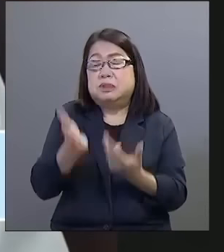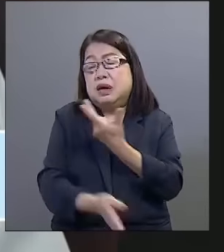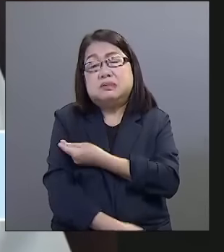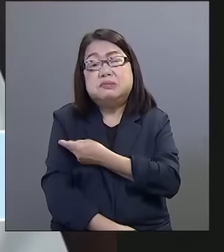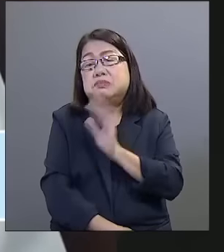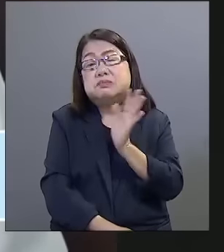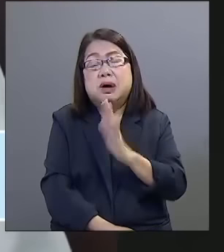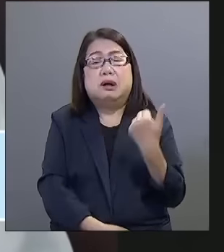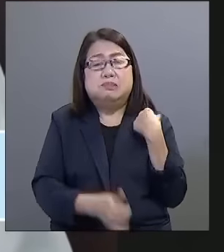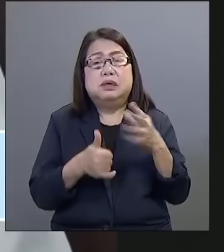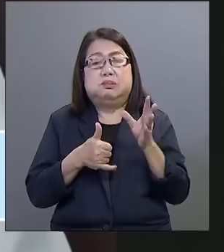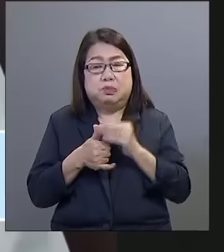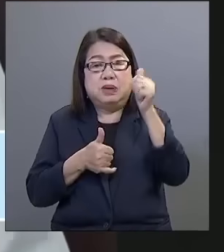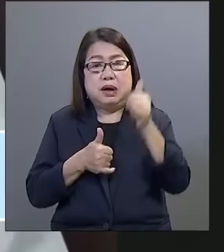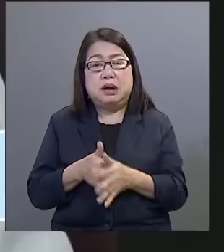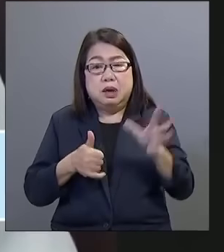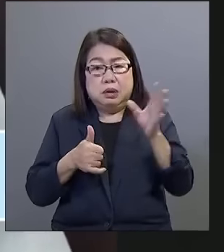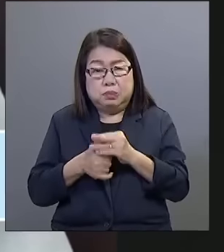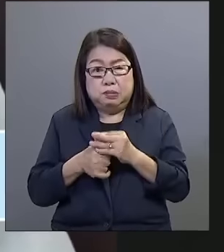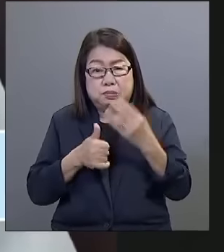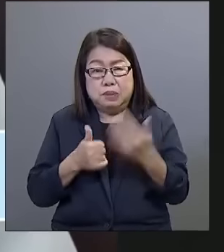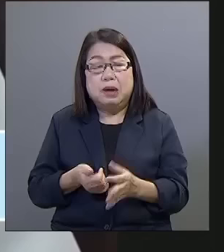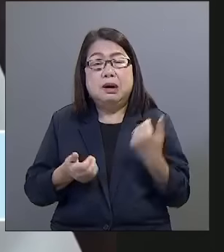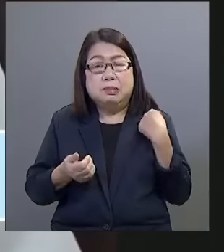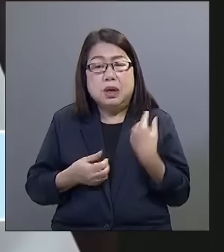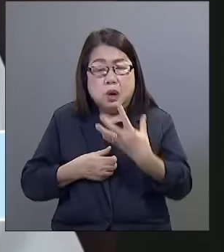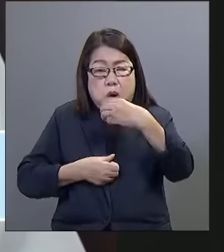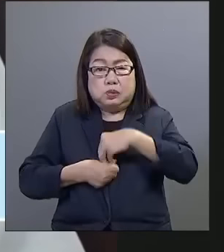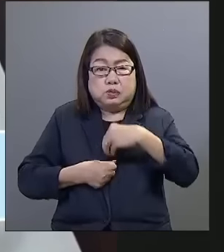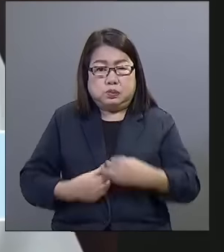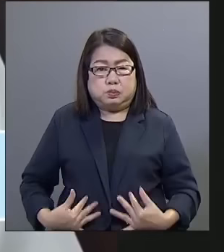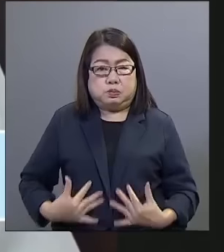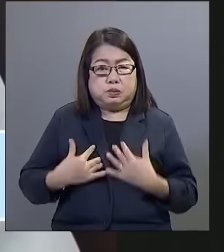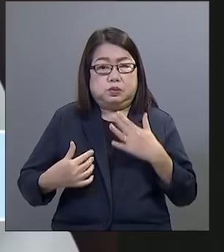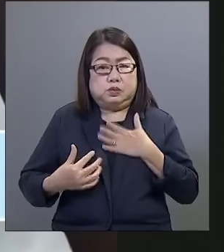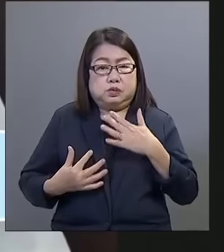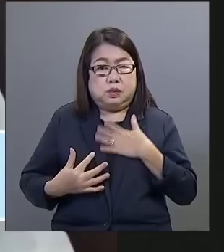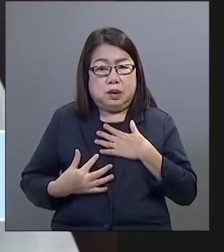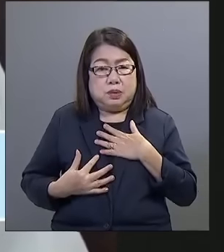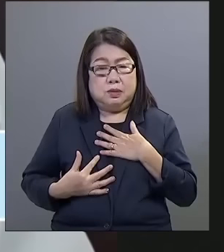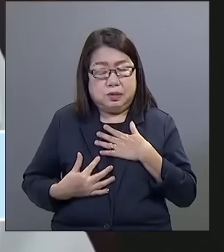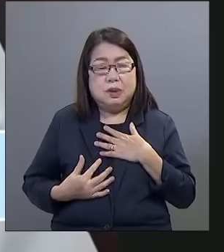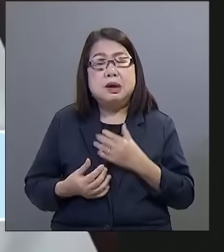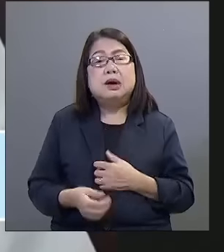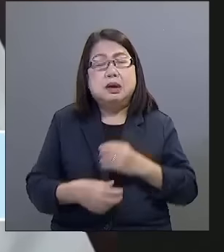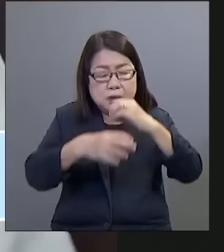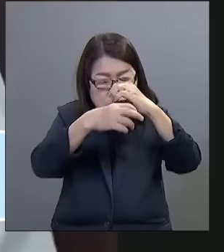เพราะฉะนั้นพอติดแล้วมันก็จะเป็นภูมิคุ้มกันลูกผสมขึ้นมาซึ่งจากการทดลองในห้องปฏิบัติการเนี่ยฮะเ